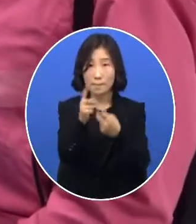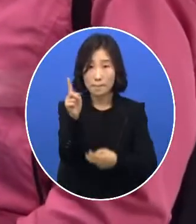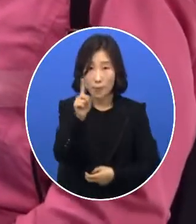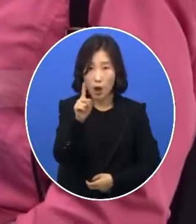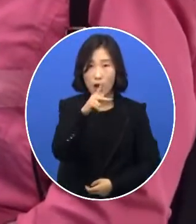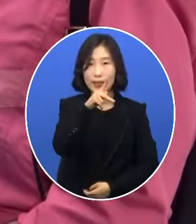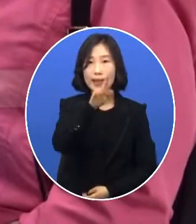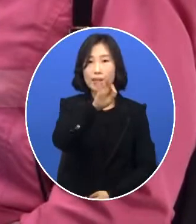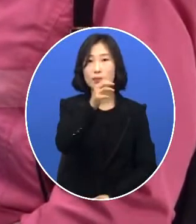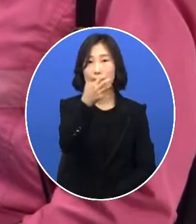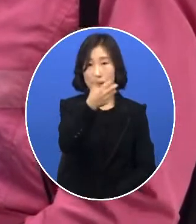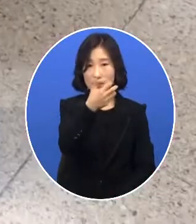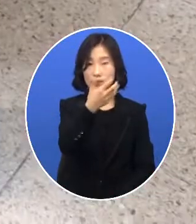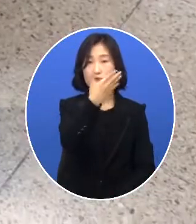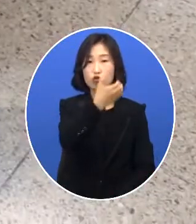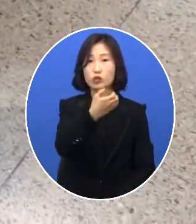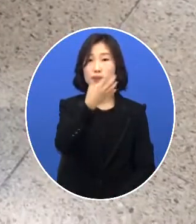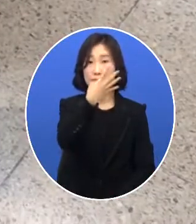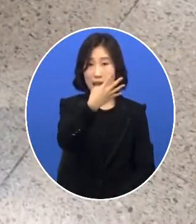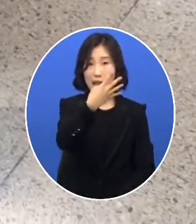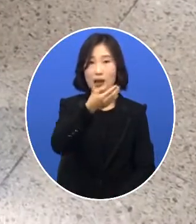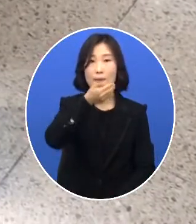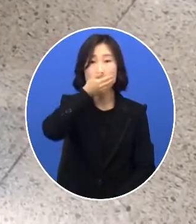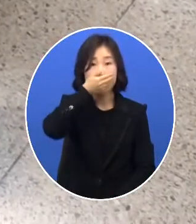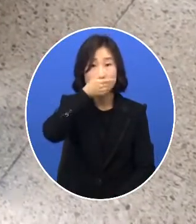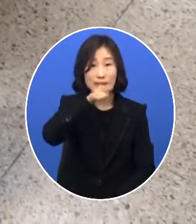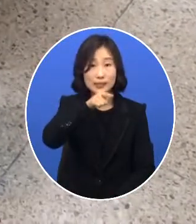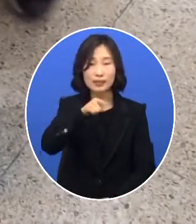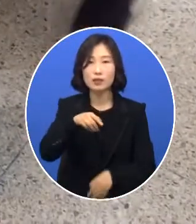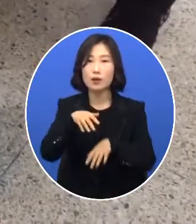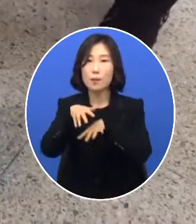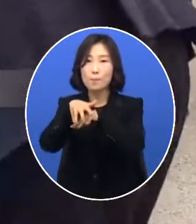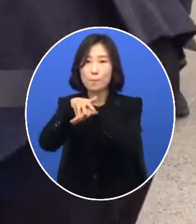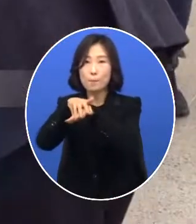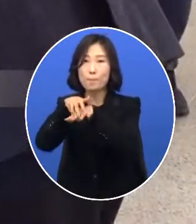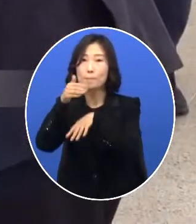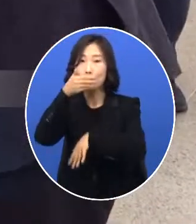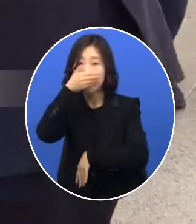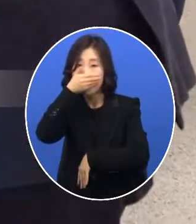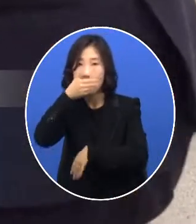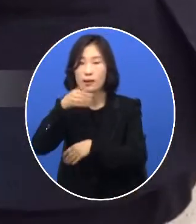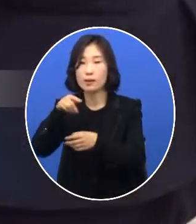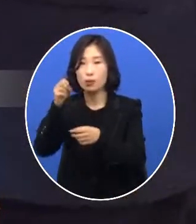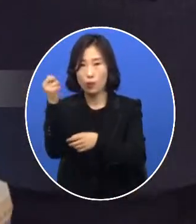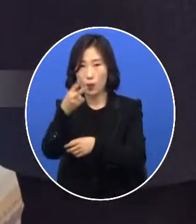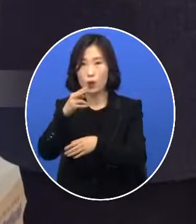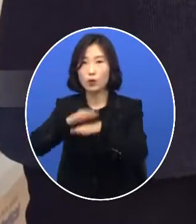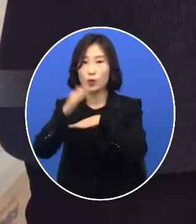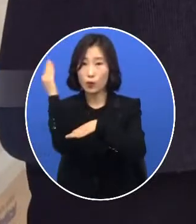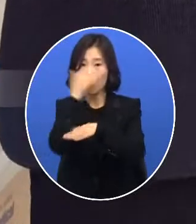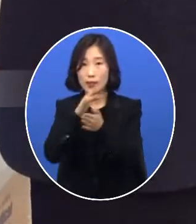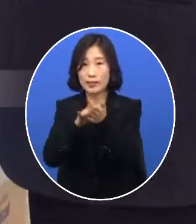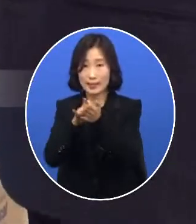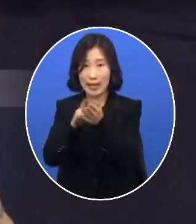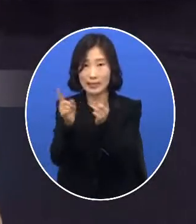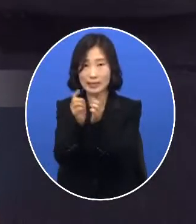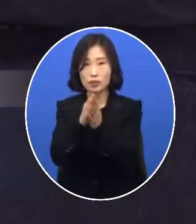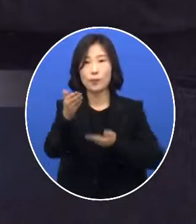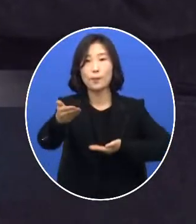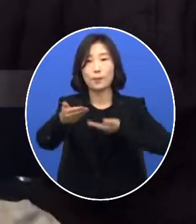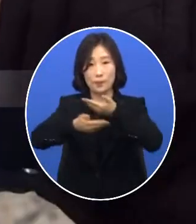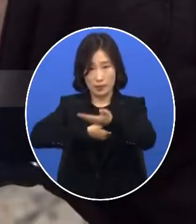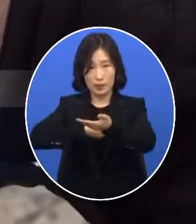현장에서 KF80 및 KF94 보건용 마스크를 면 마스크 및 휴대용 손소독제로